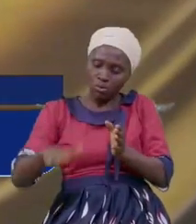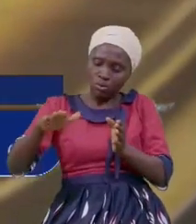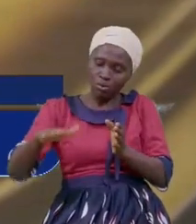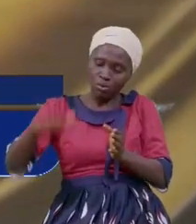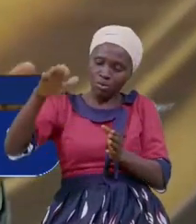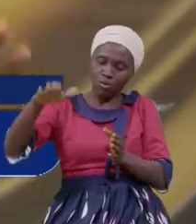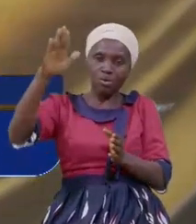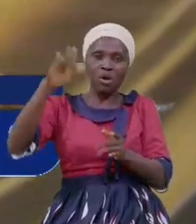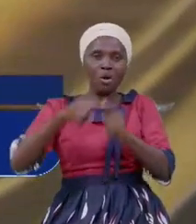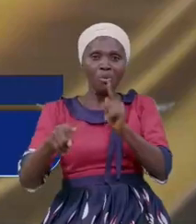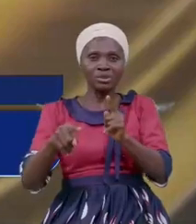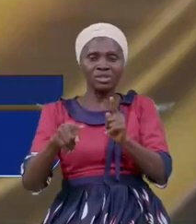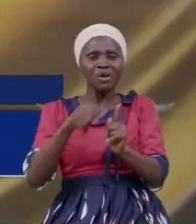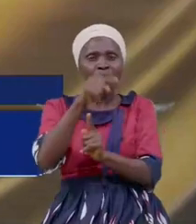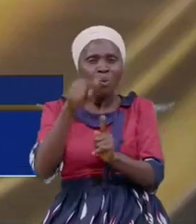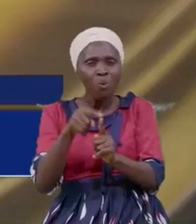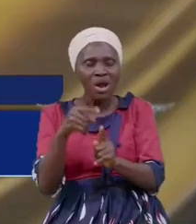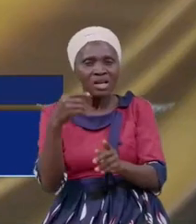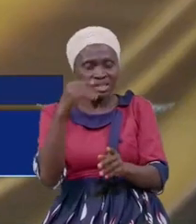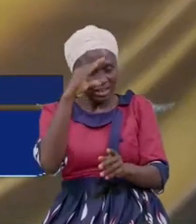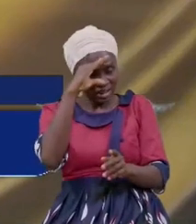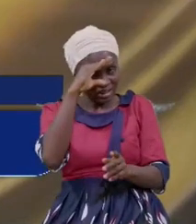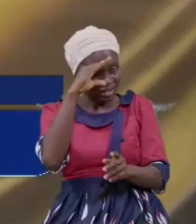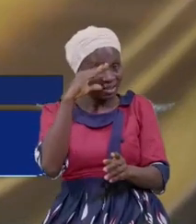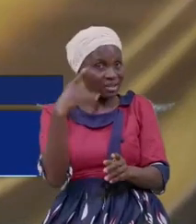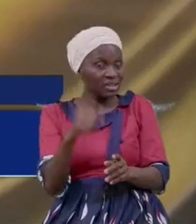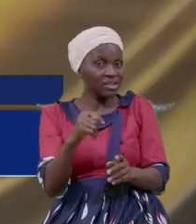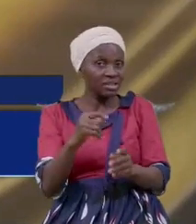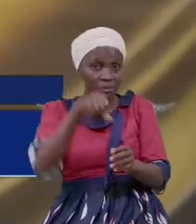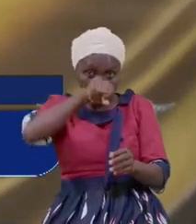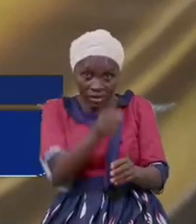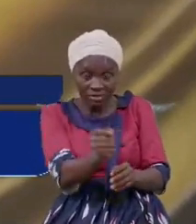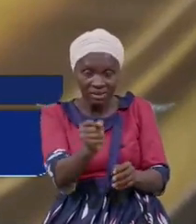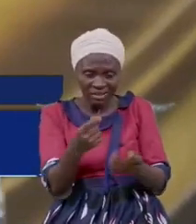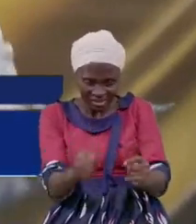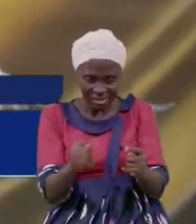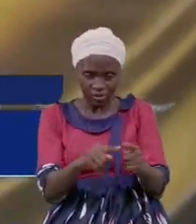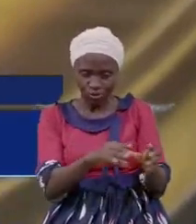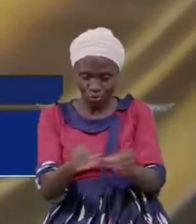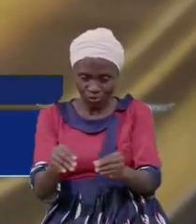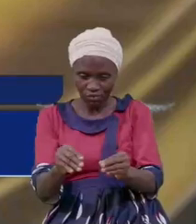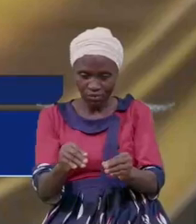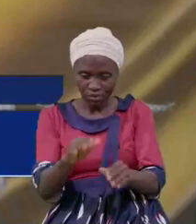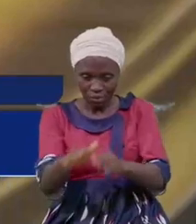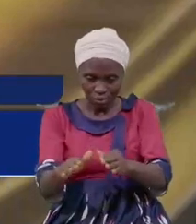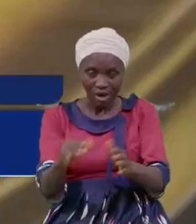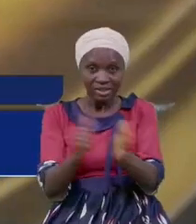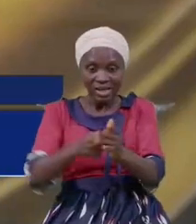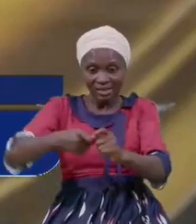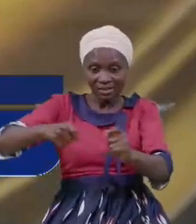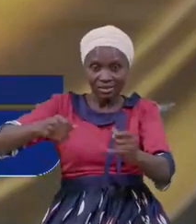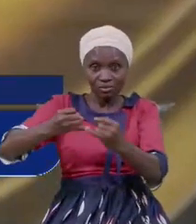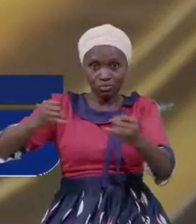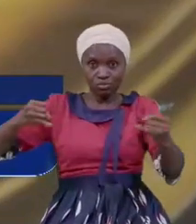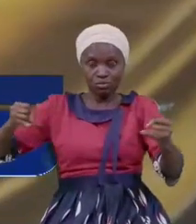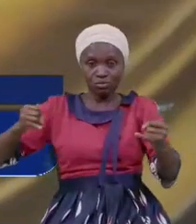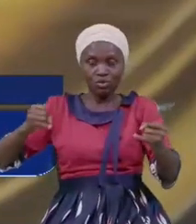du poteau la chaîne le retenait et